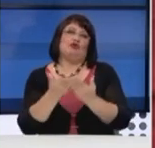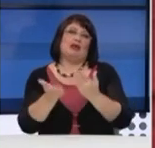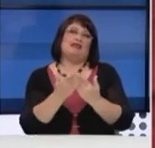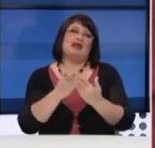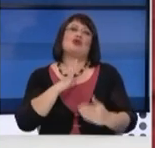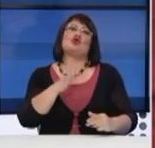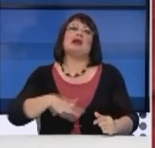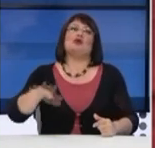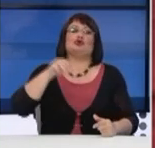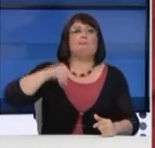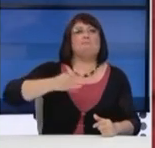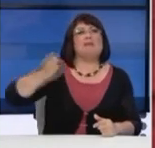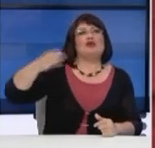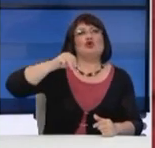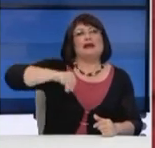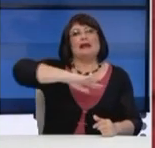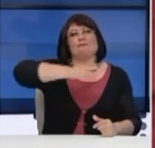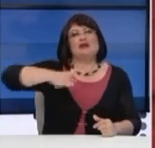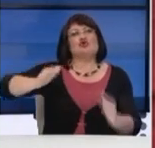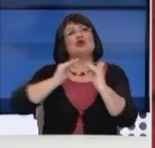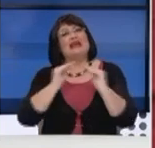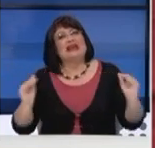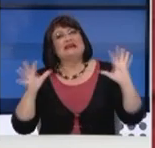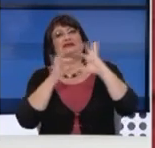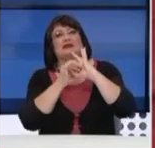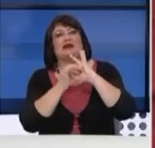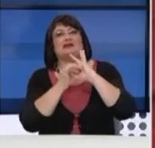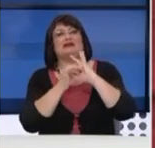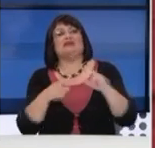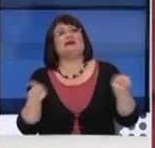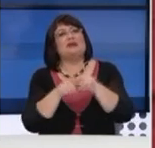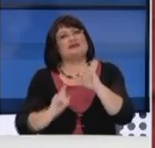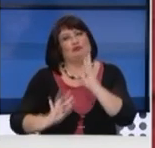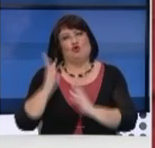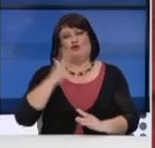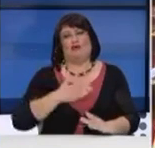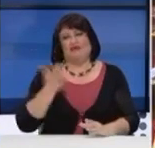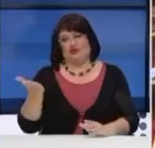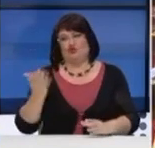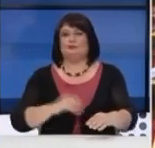καταστήσει την Ανατολική Μεσόγειο και τον Αιγαίο, θάλασσα ειρήνη, συνεργασίας και κοινής ευημερίας. Ευχαριστώ.